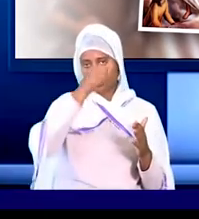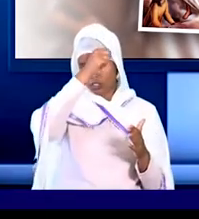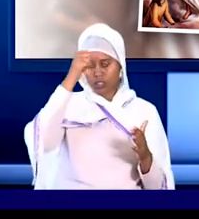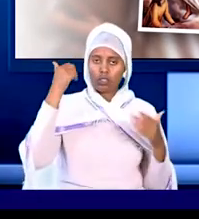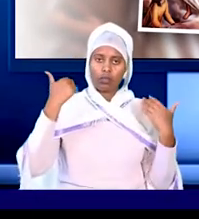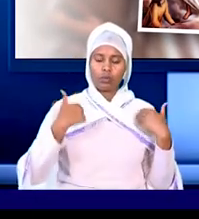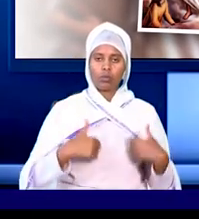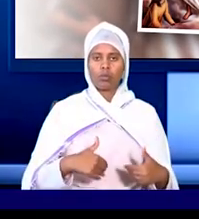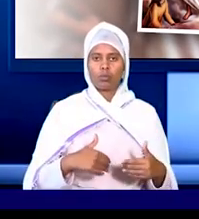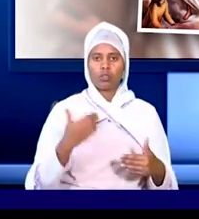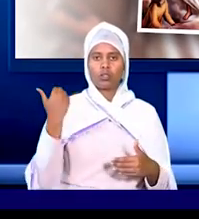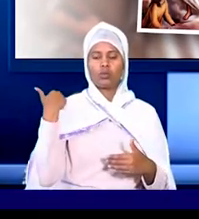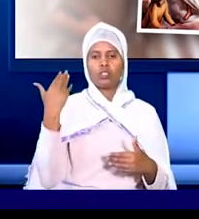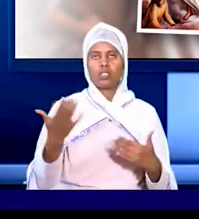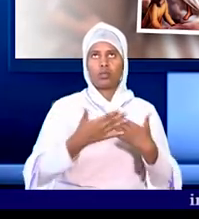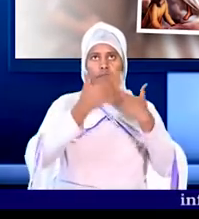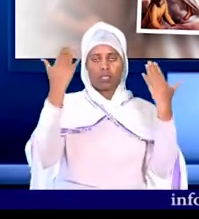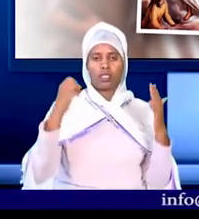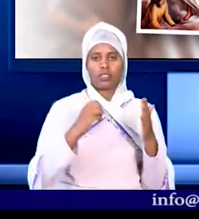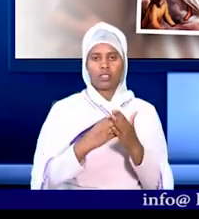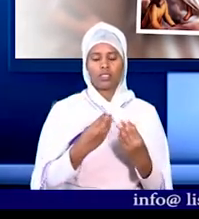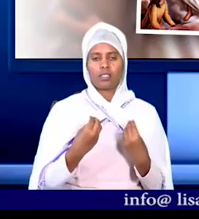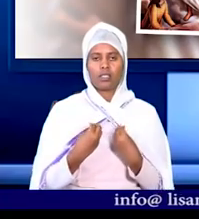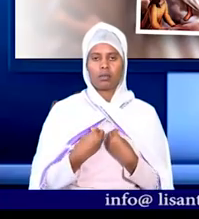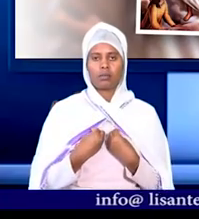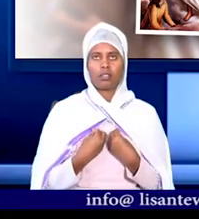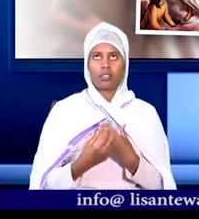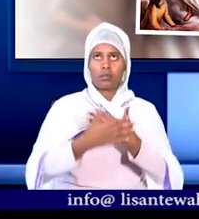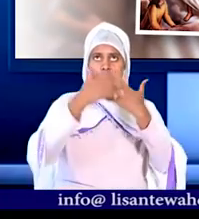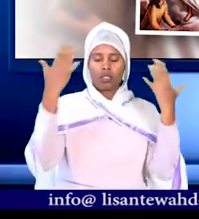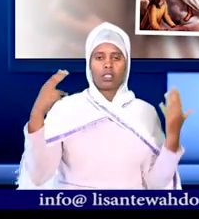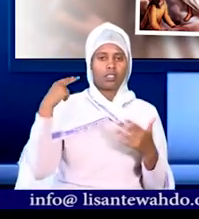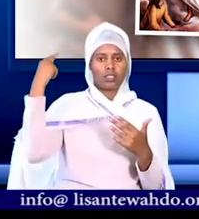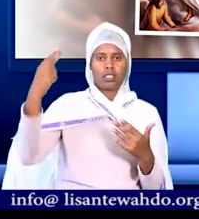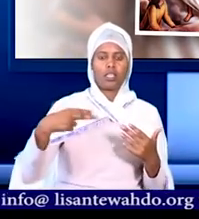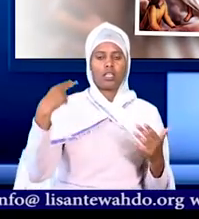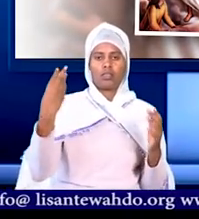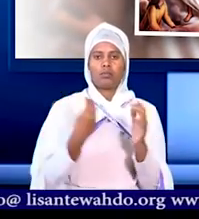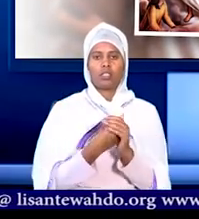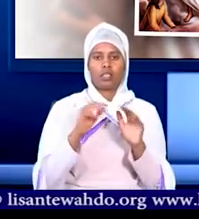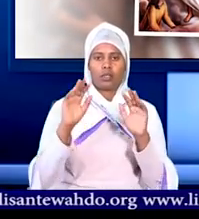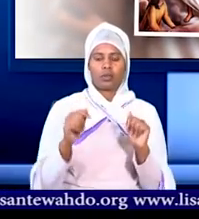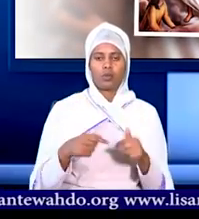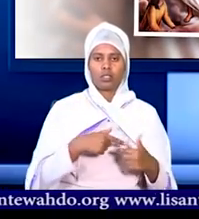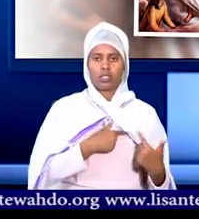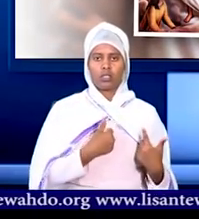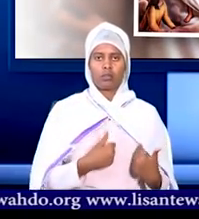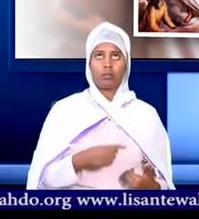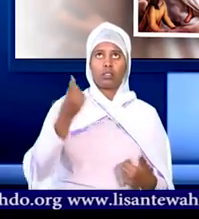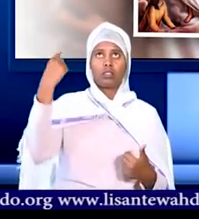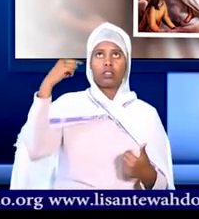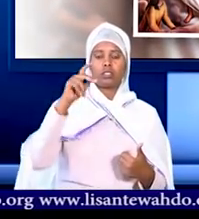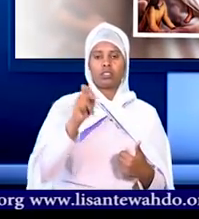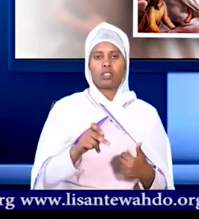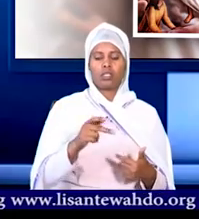ገይሩ ስለ ካብቲ መከራ ሞት ኣውፅኡ ብርሃን ስለ ዝዓደለና ብርሃኑ ንዘለዓለም ምሳና ይኹን ኢሉ